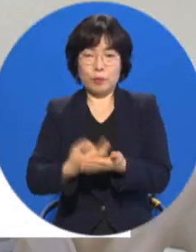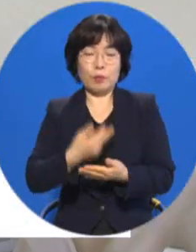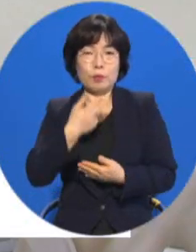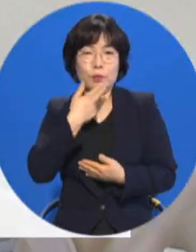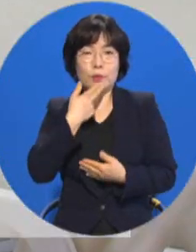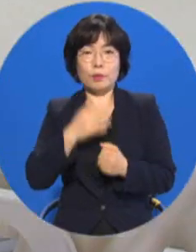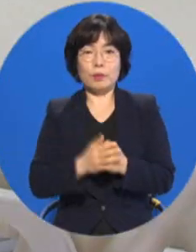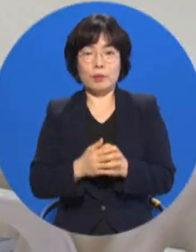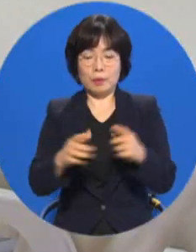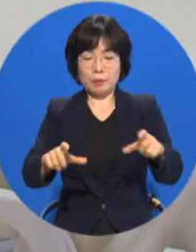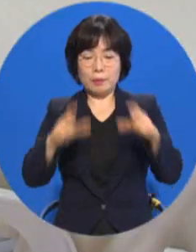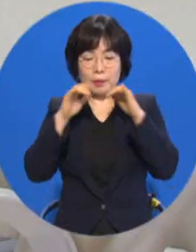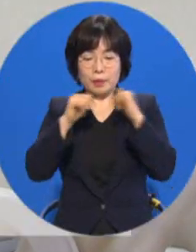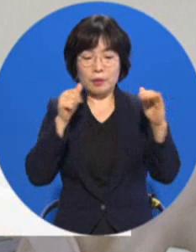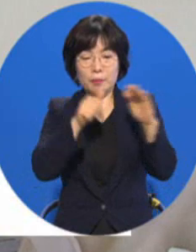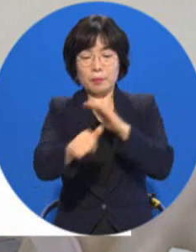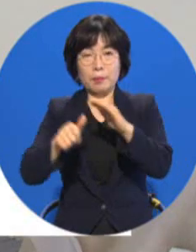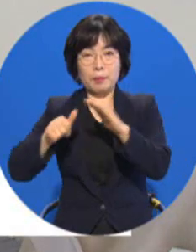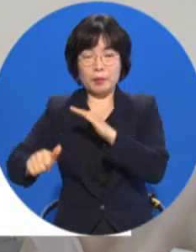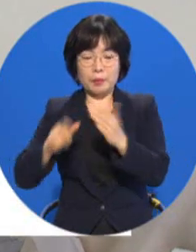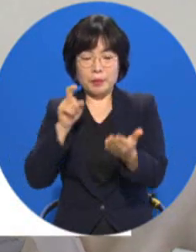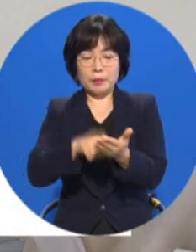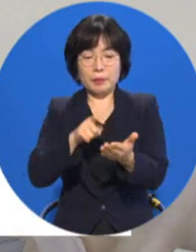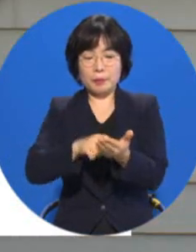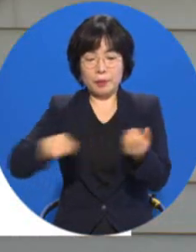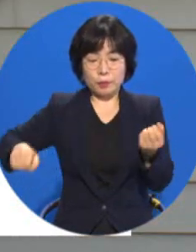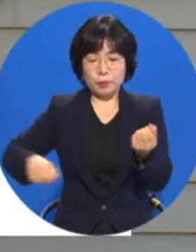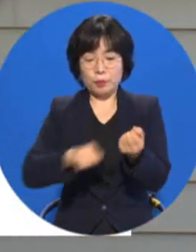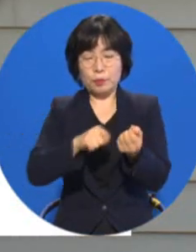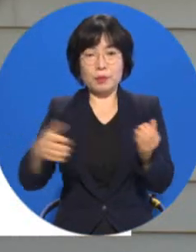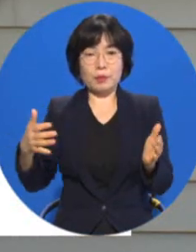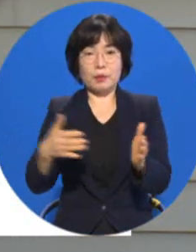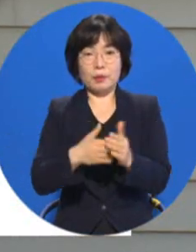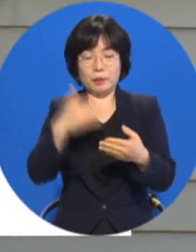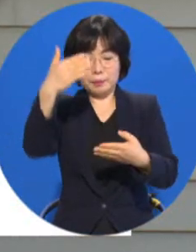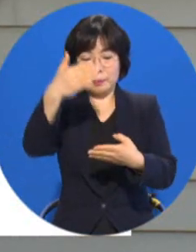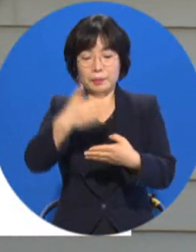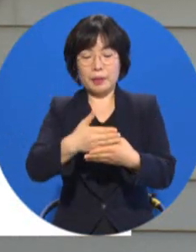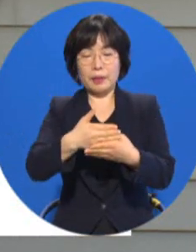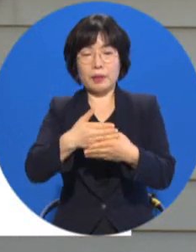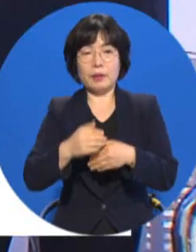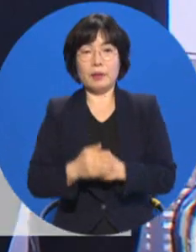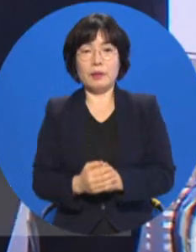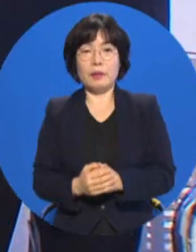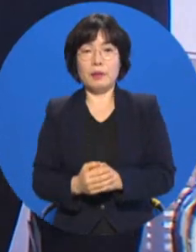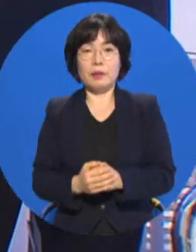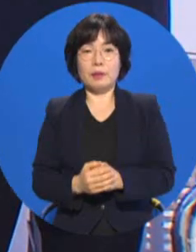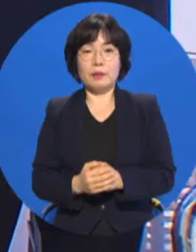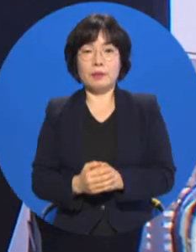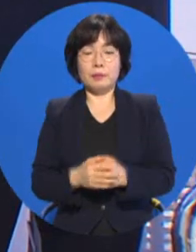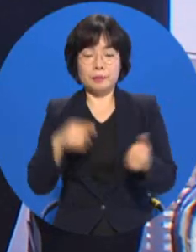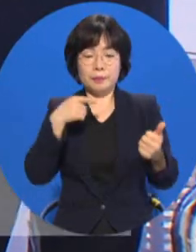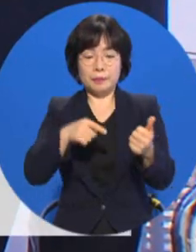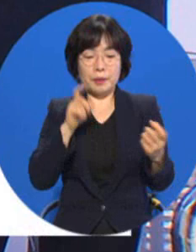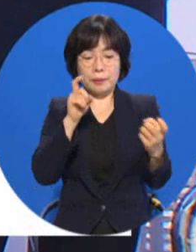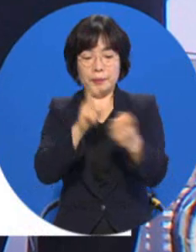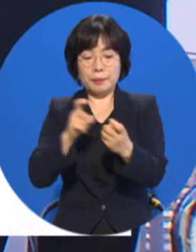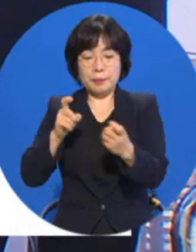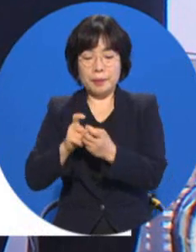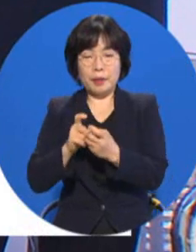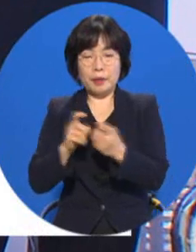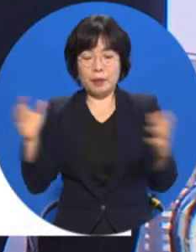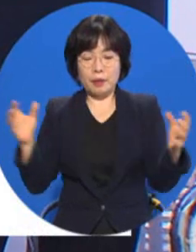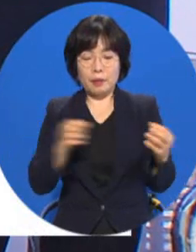보건당국은 확진자가 다녀간 곳에 긴급 방역을 진행한 뒤 출입을 통제하고 있습니다. 또 확진자와 가까운